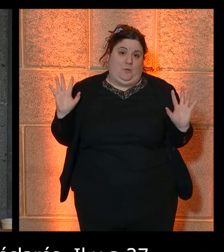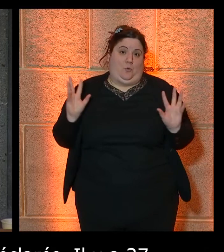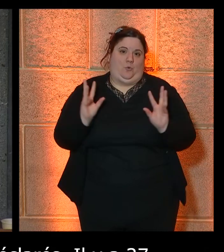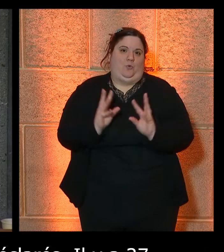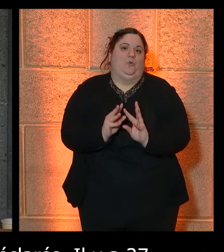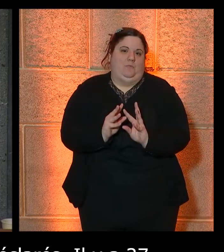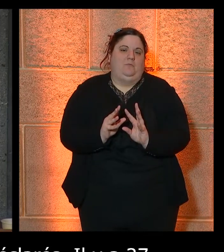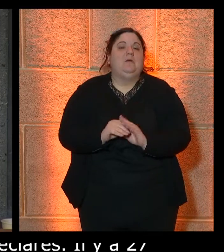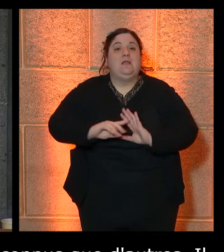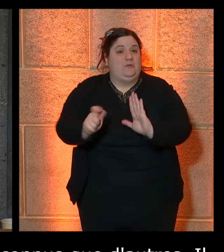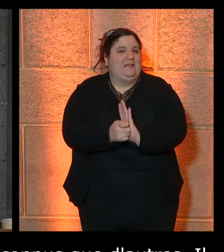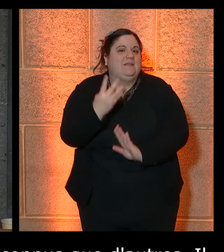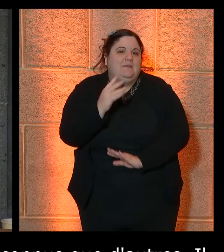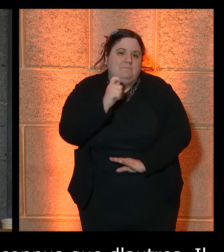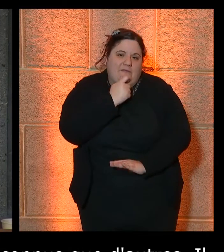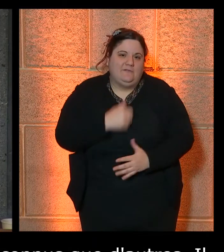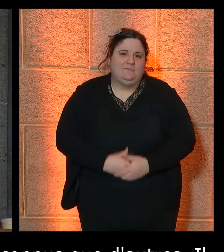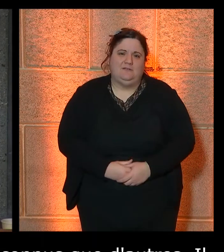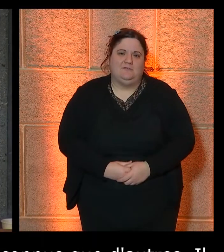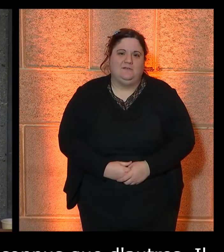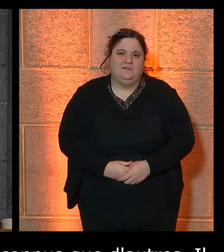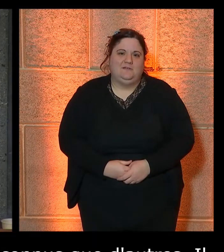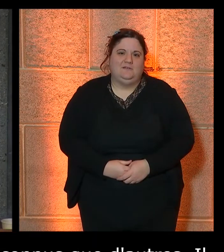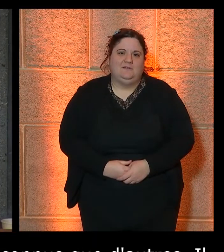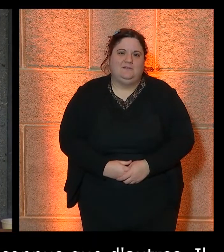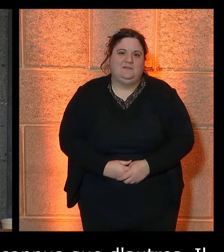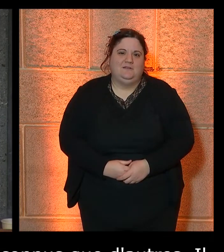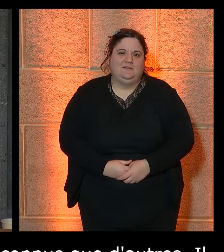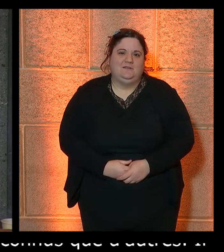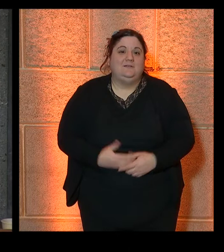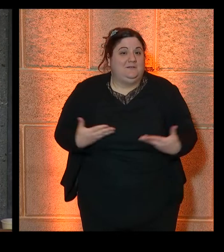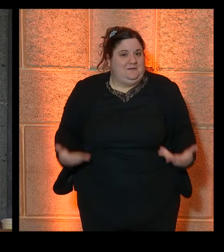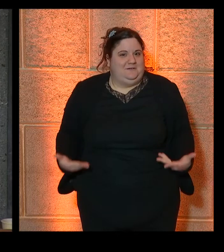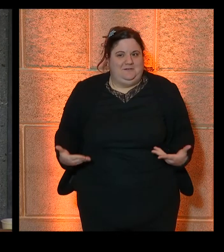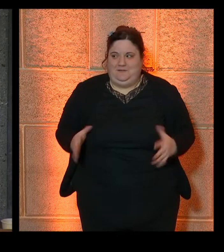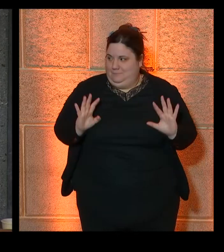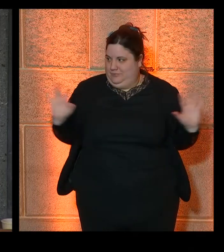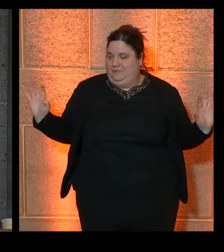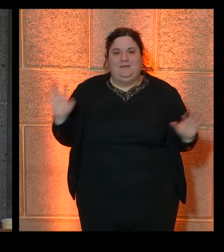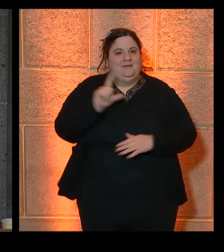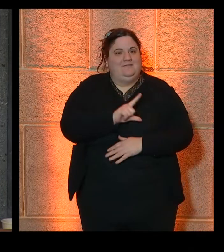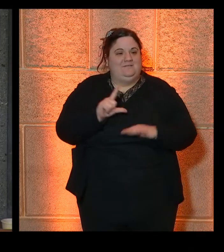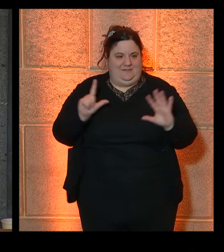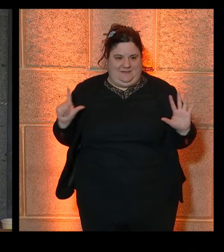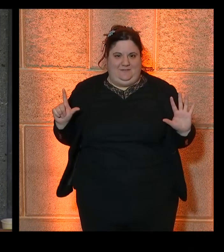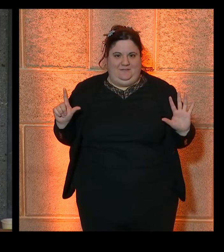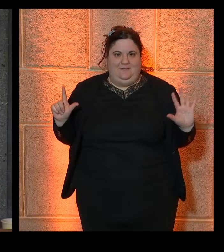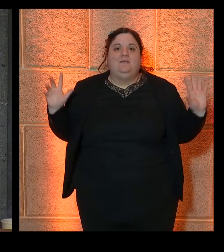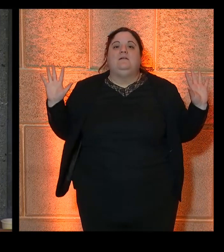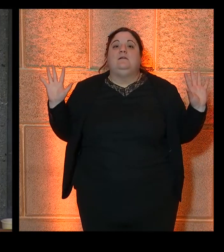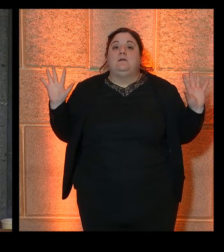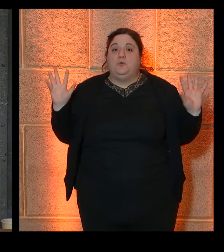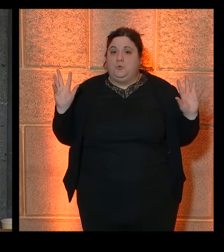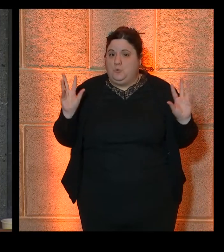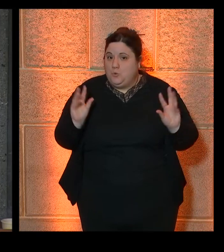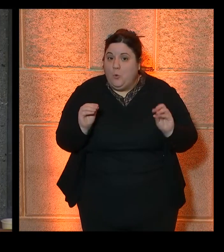l'élection présidentielle. Mais aujourd'hui, nous avons 27 candidats. Et alors, il y en aura certainement d'autres. Par